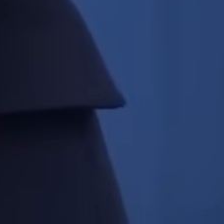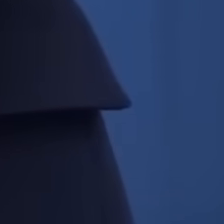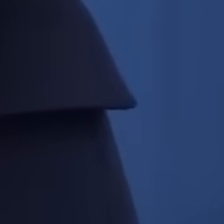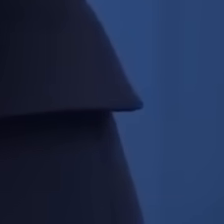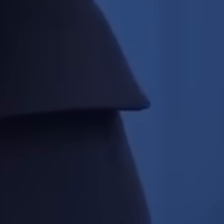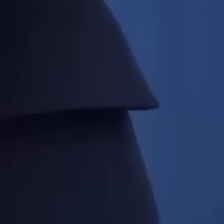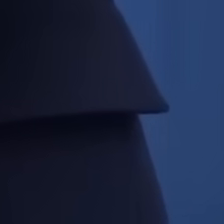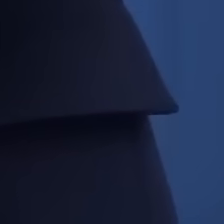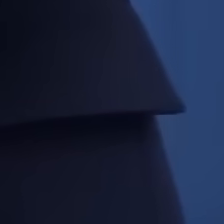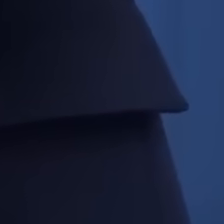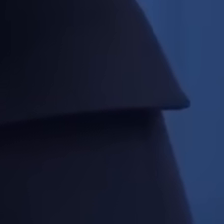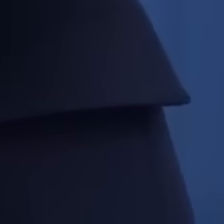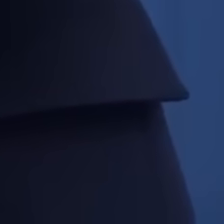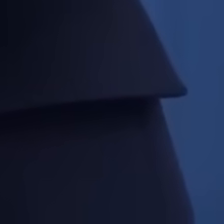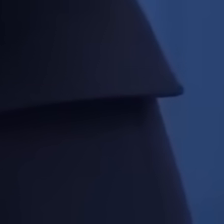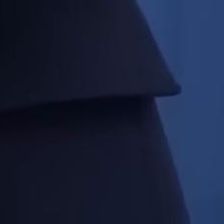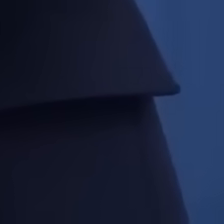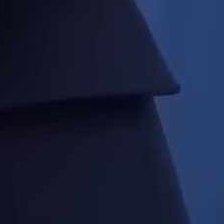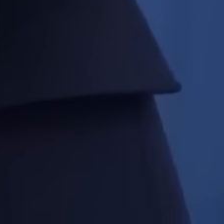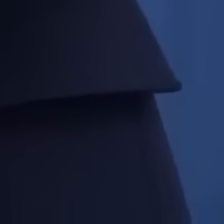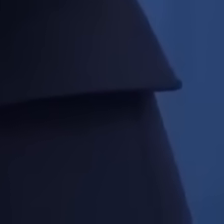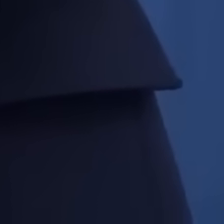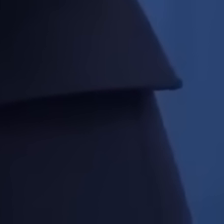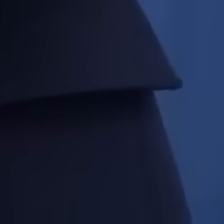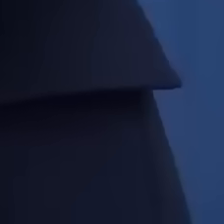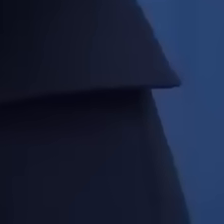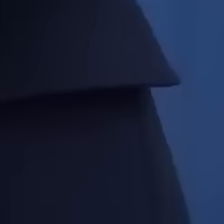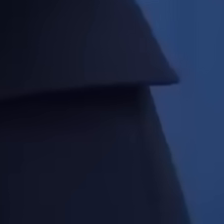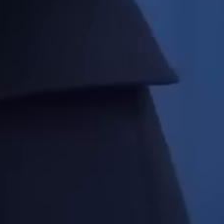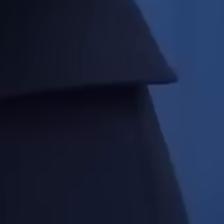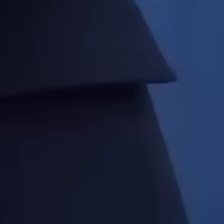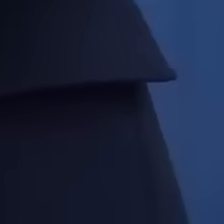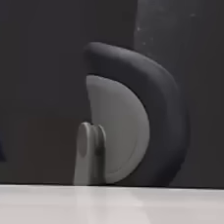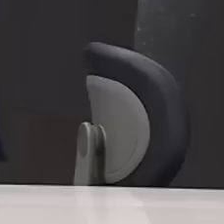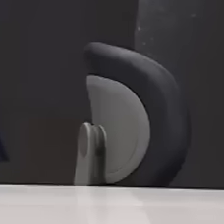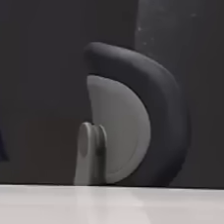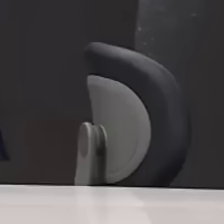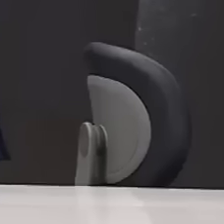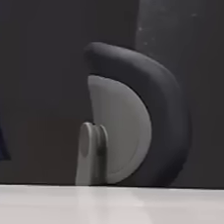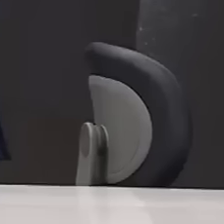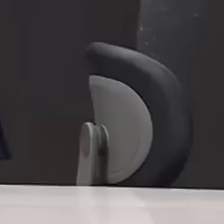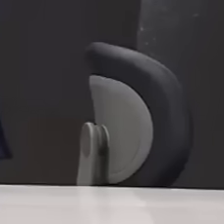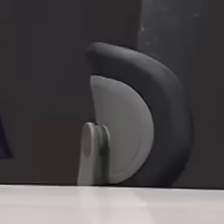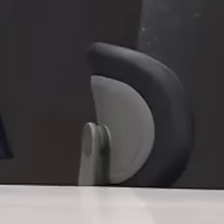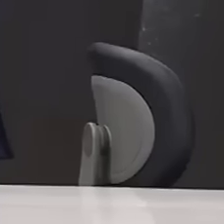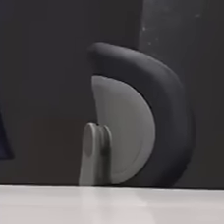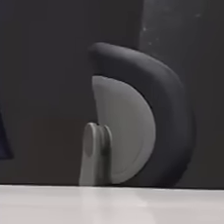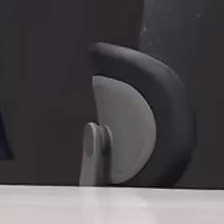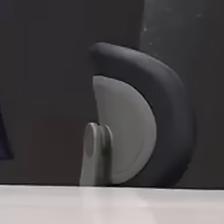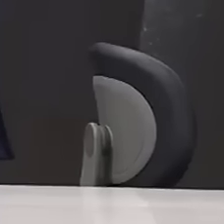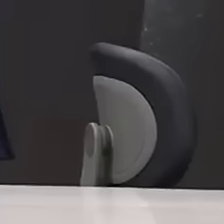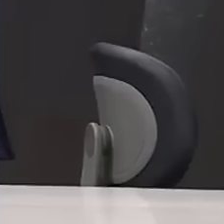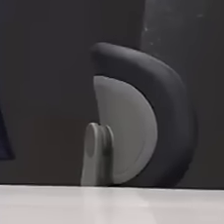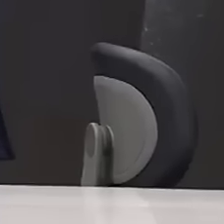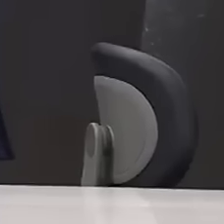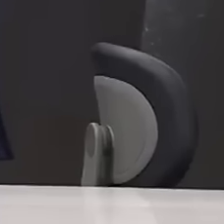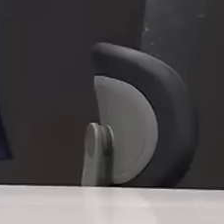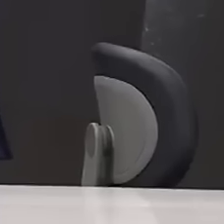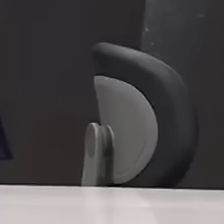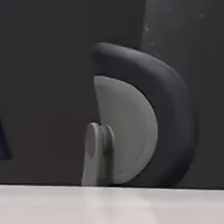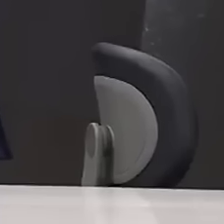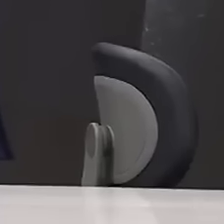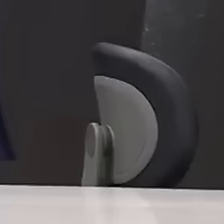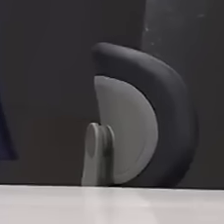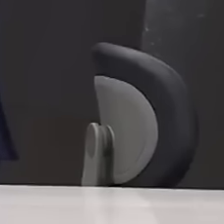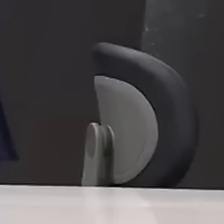계신 거죠 네네네 한번 화재의 장면 직접 볼 수 있을까요 저희가 좀 직관을 할 수 있는 영광을